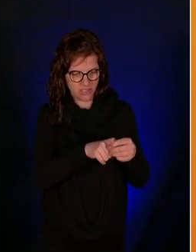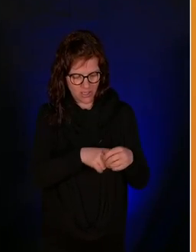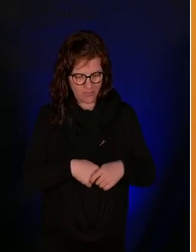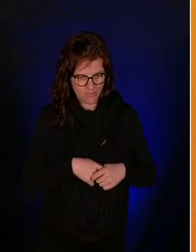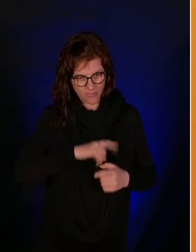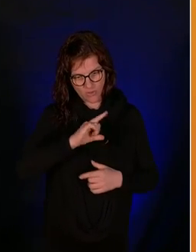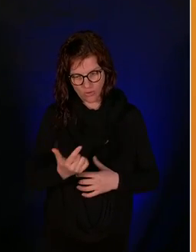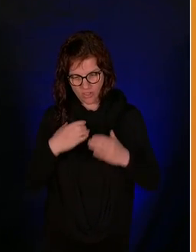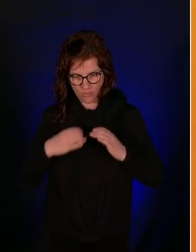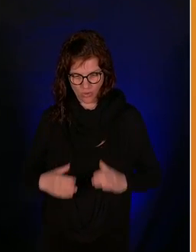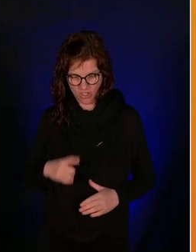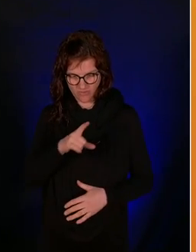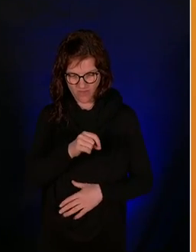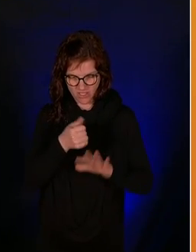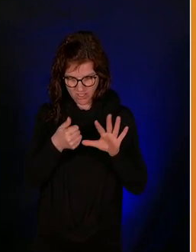Deuxième collège,